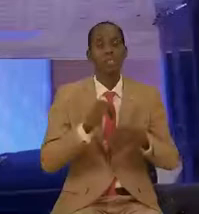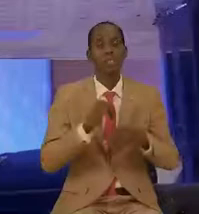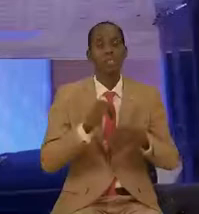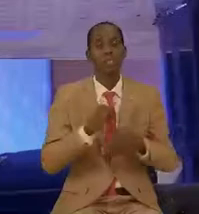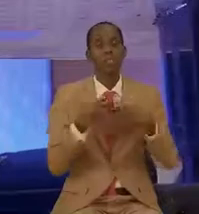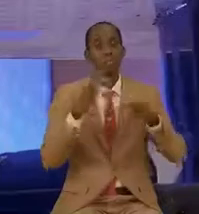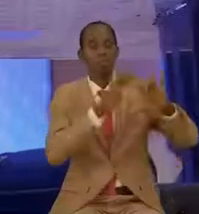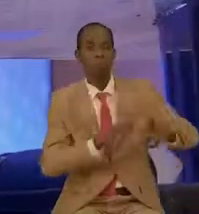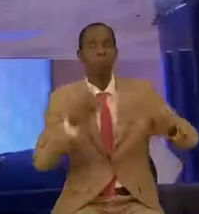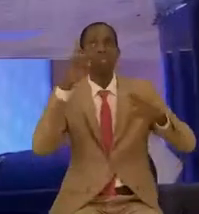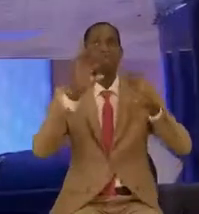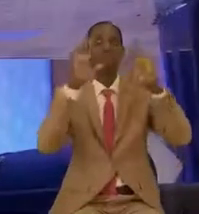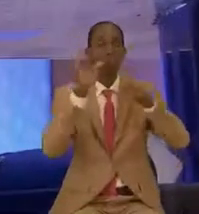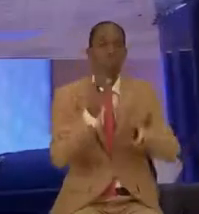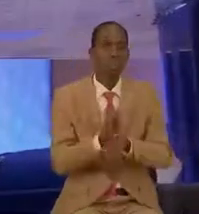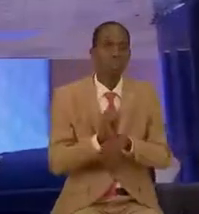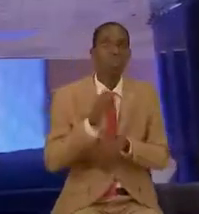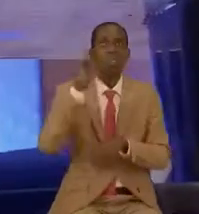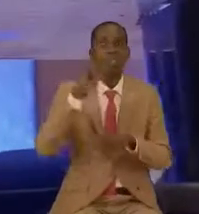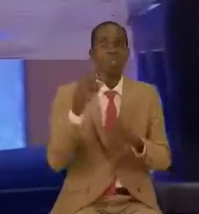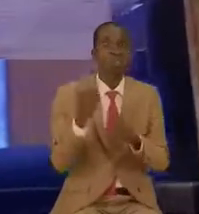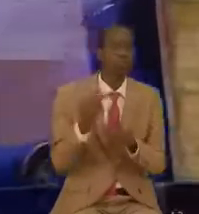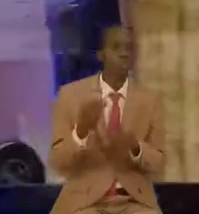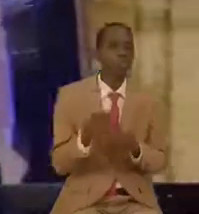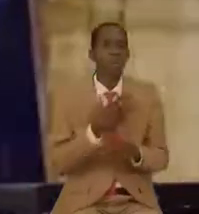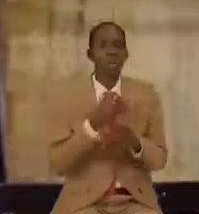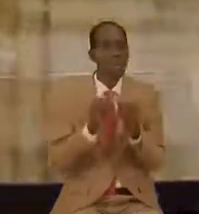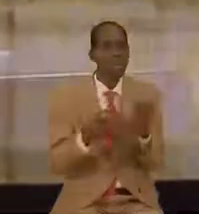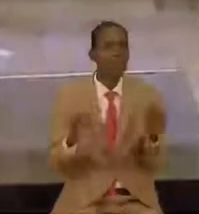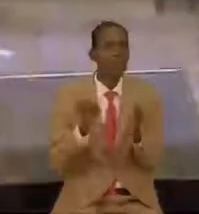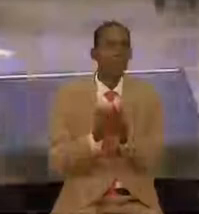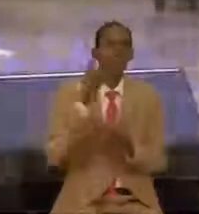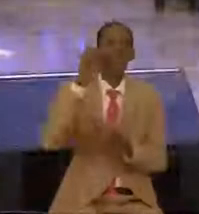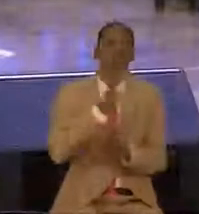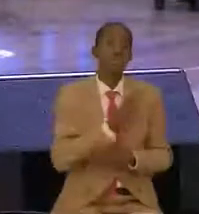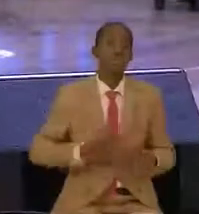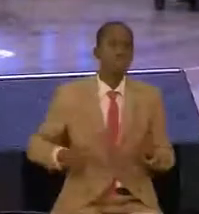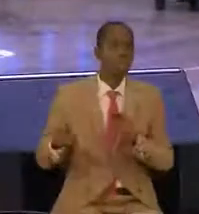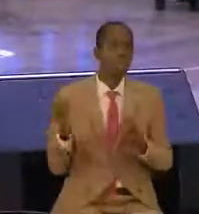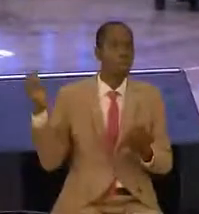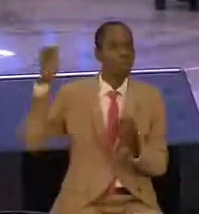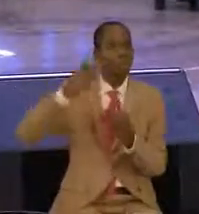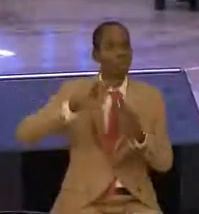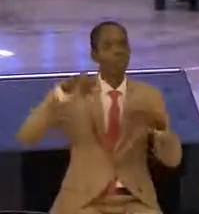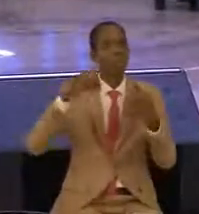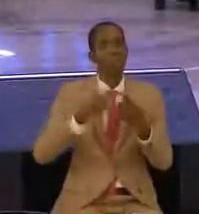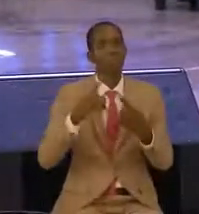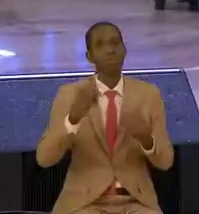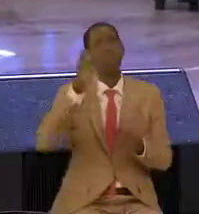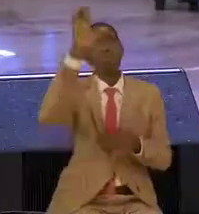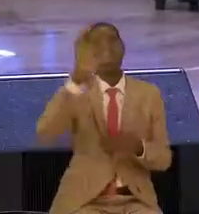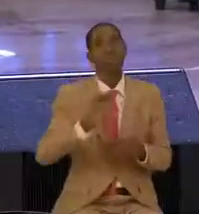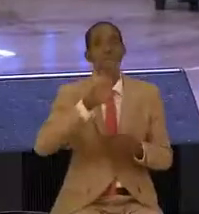Christ, sa guérison, ses miracles, son message, tout ce qu'il a fait jusqu'à ce qu'il soit